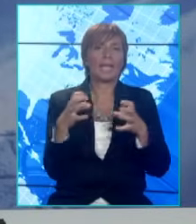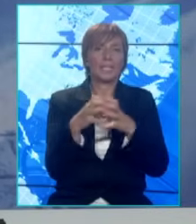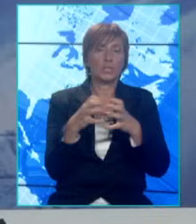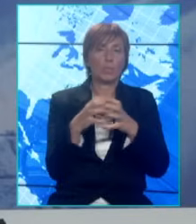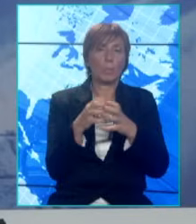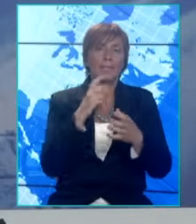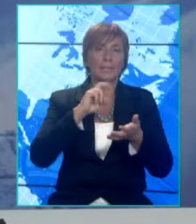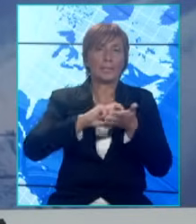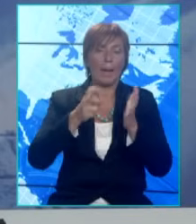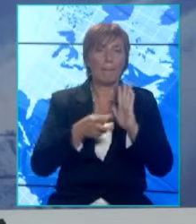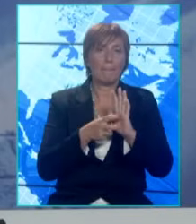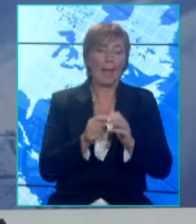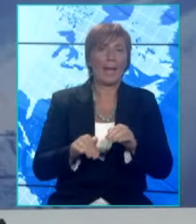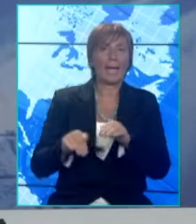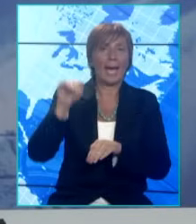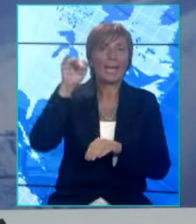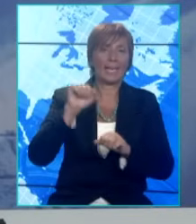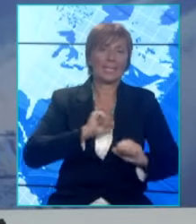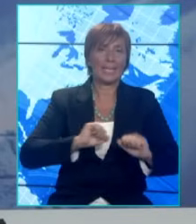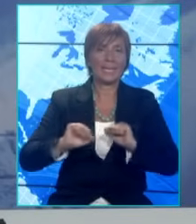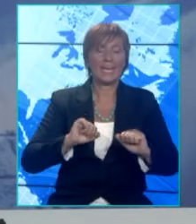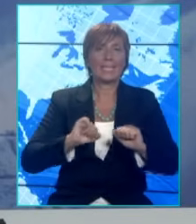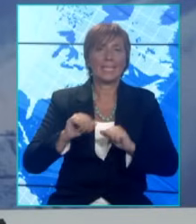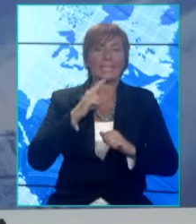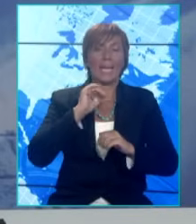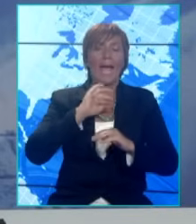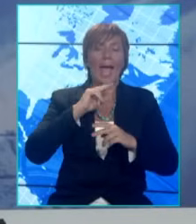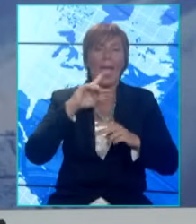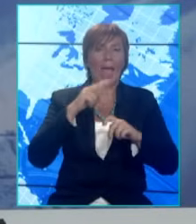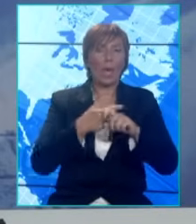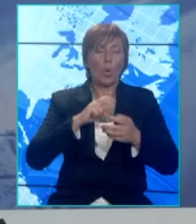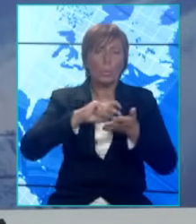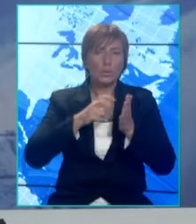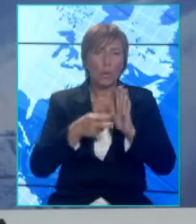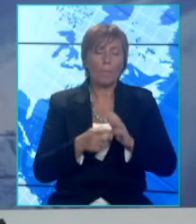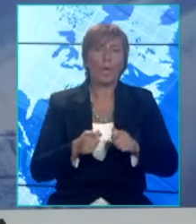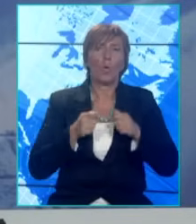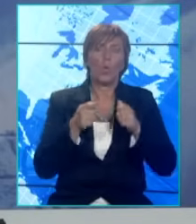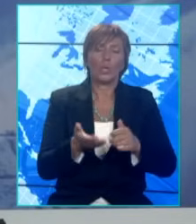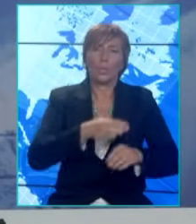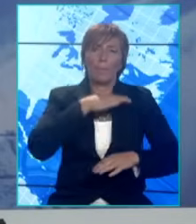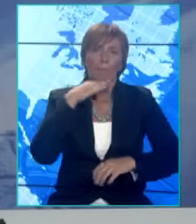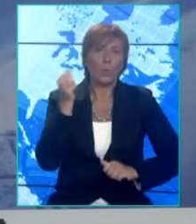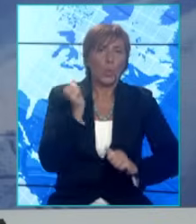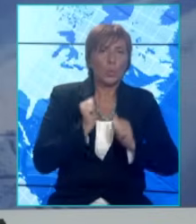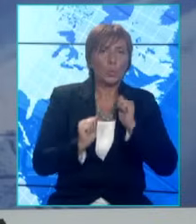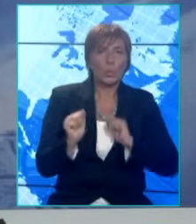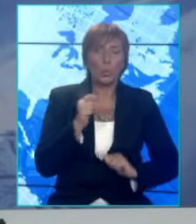plan rasta, direktor Direkcije za ekonomsko planiranje, su uložili veliki trud da dođemo